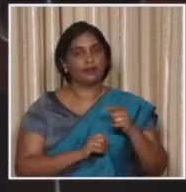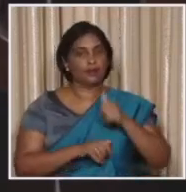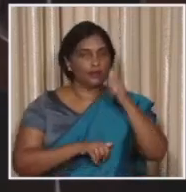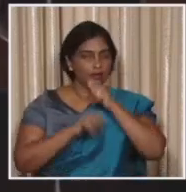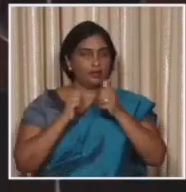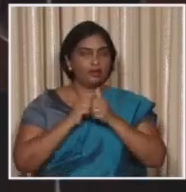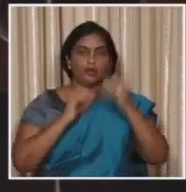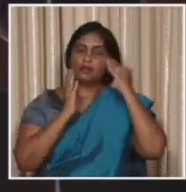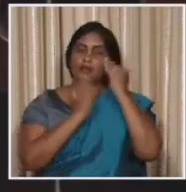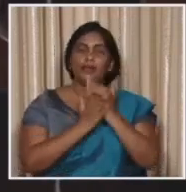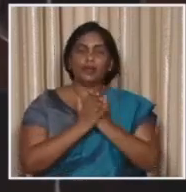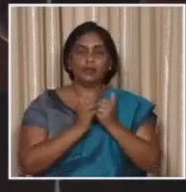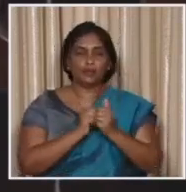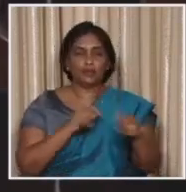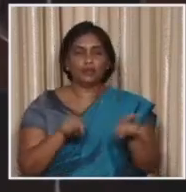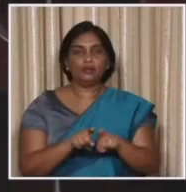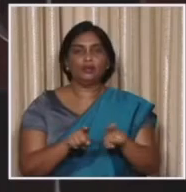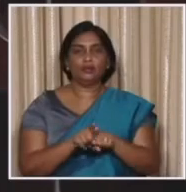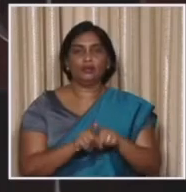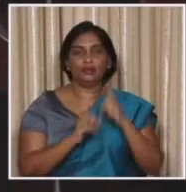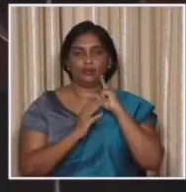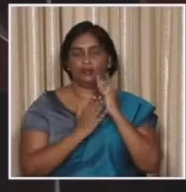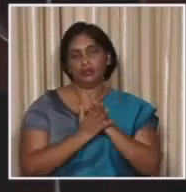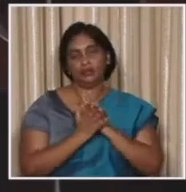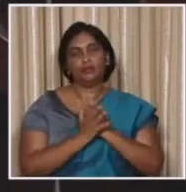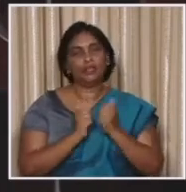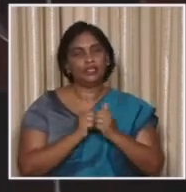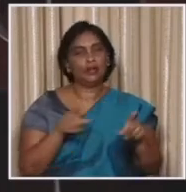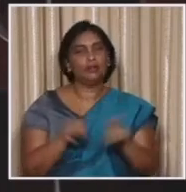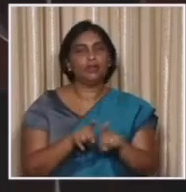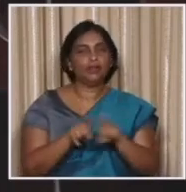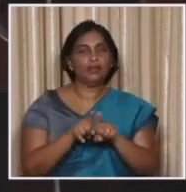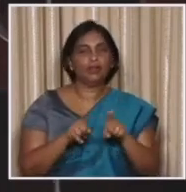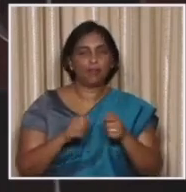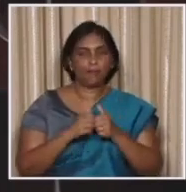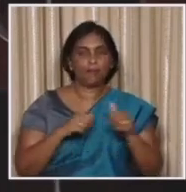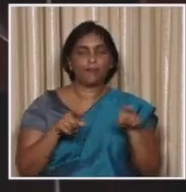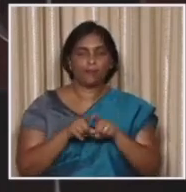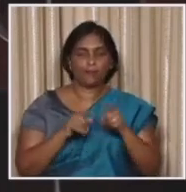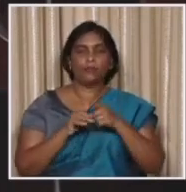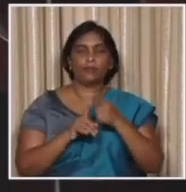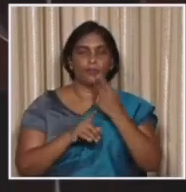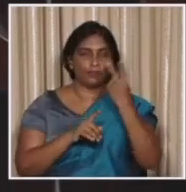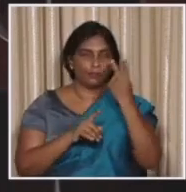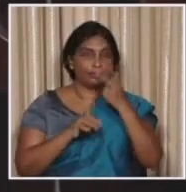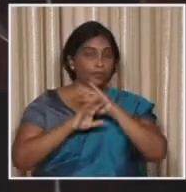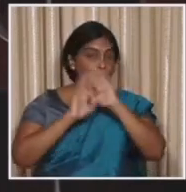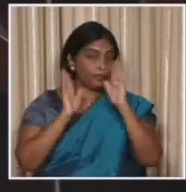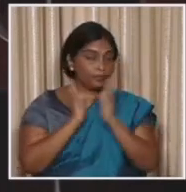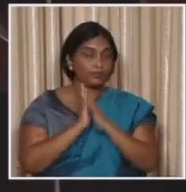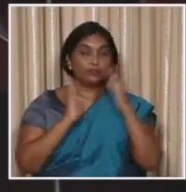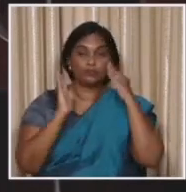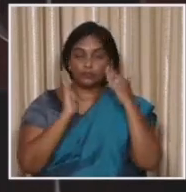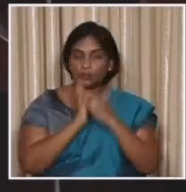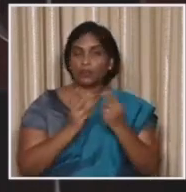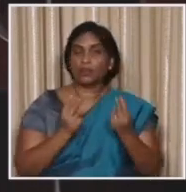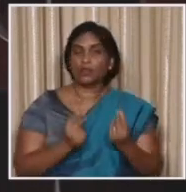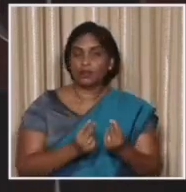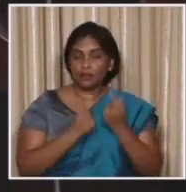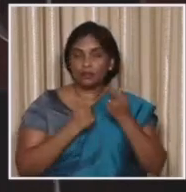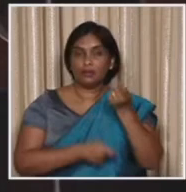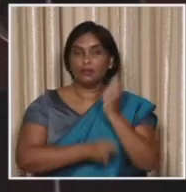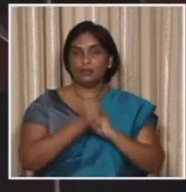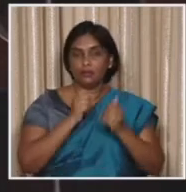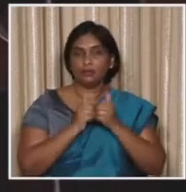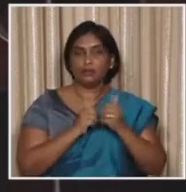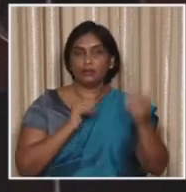දූෂණ ගැන නිතර ඊයේත් අද කතා වුණා සෞඛ්‍ය ශේෂ්ත්‍රයේ. මේ සඳහා ප්‍රධානම මඟ පාදලා තින්නේ මේ හදිසි මිලදී ගැනීම